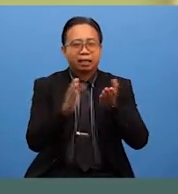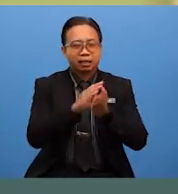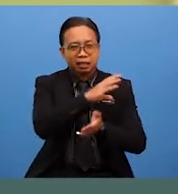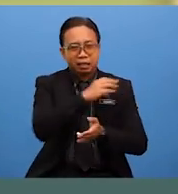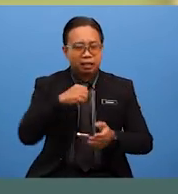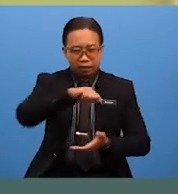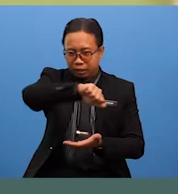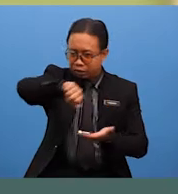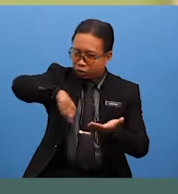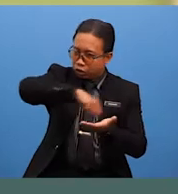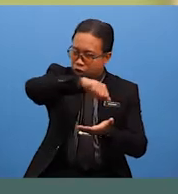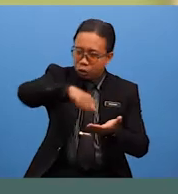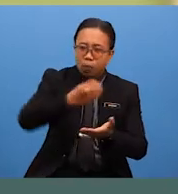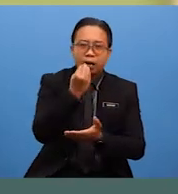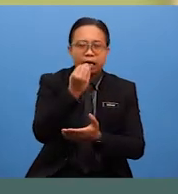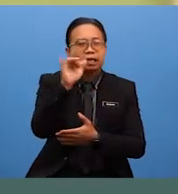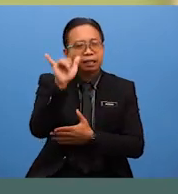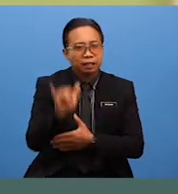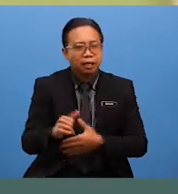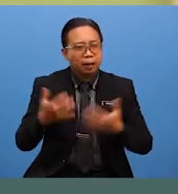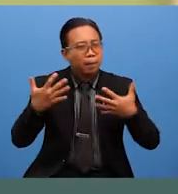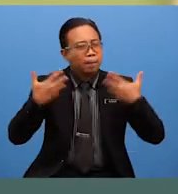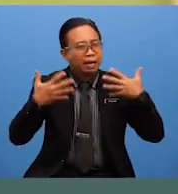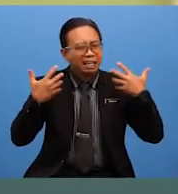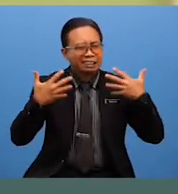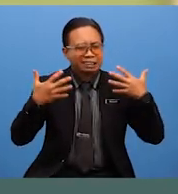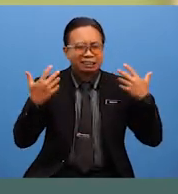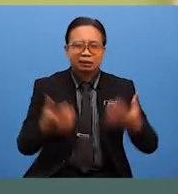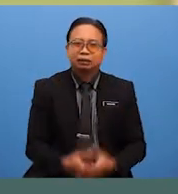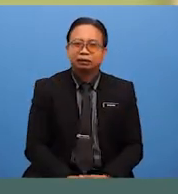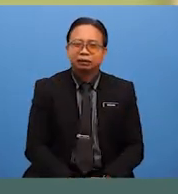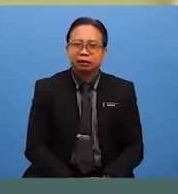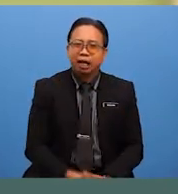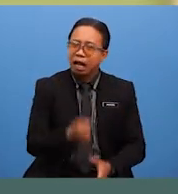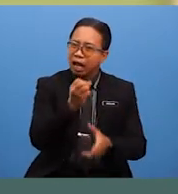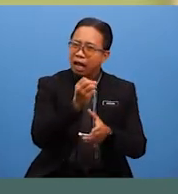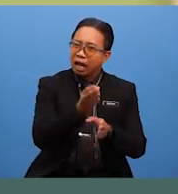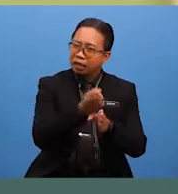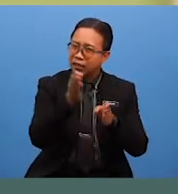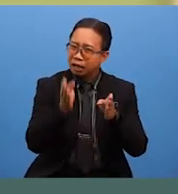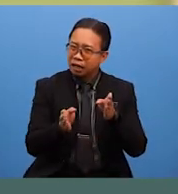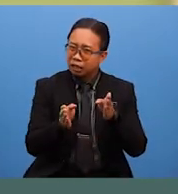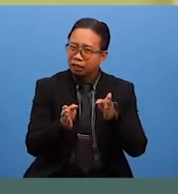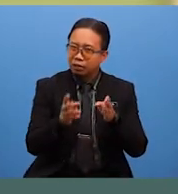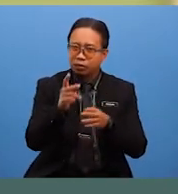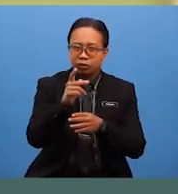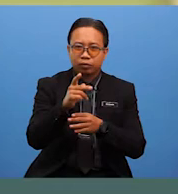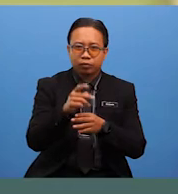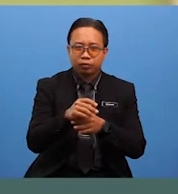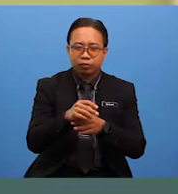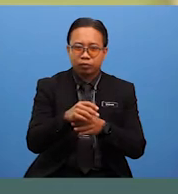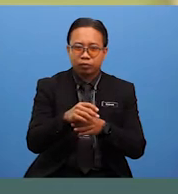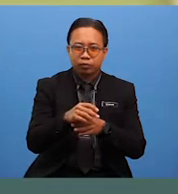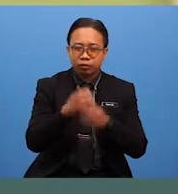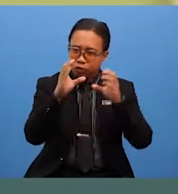mengacau makanan yang panas antara kegunaan lain konduktor hebel dan